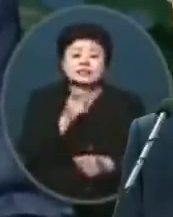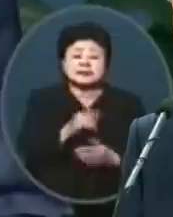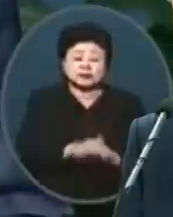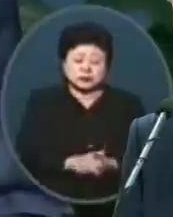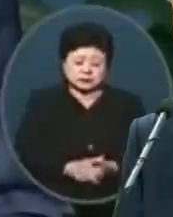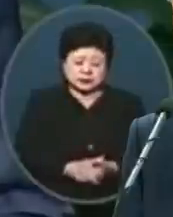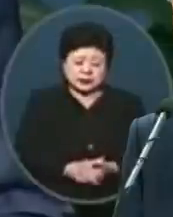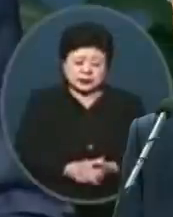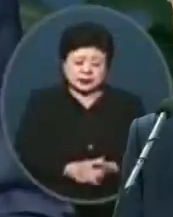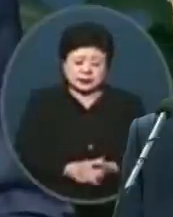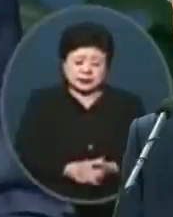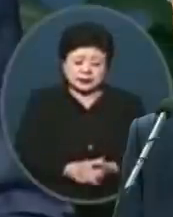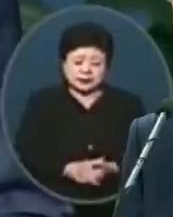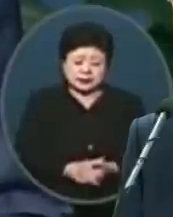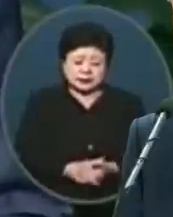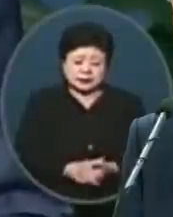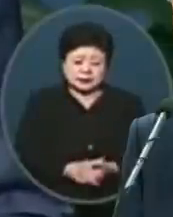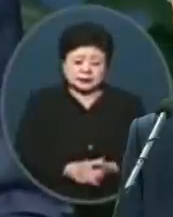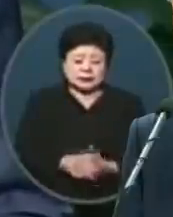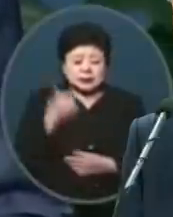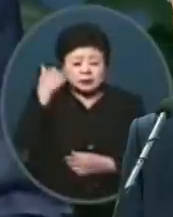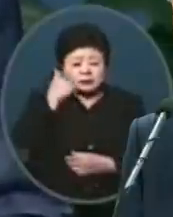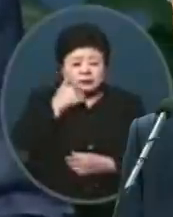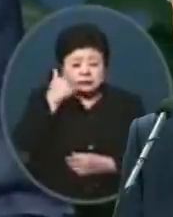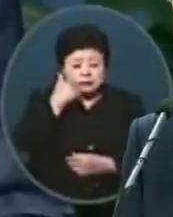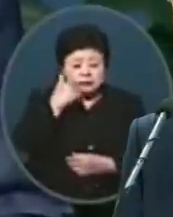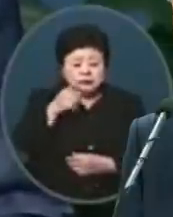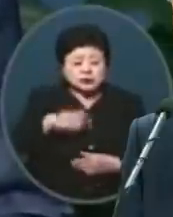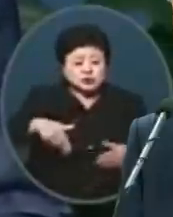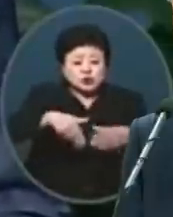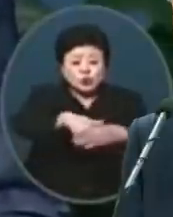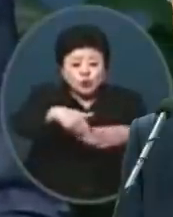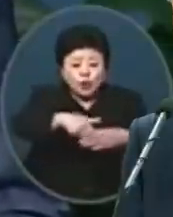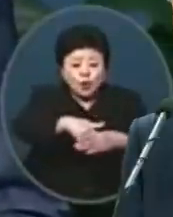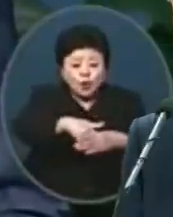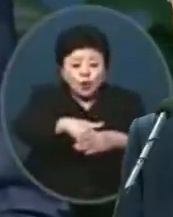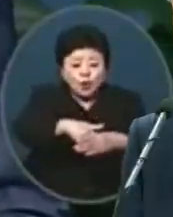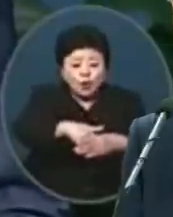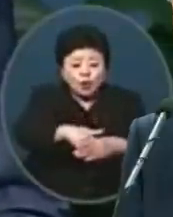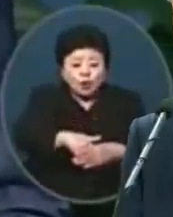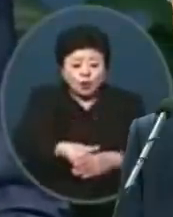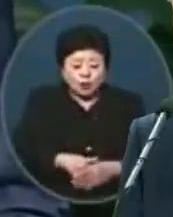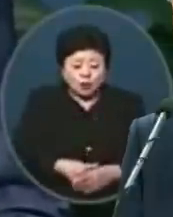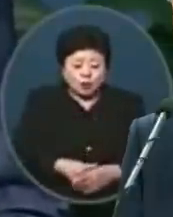말씀하고 있습니다. 어느 종교도 이런